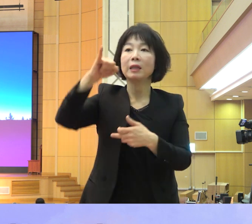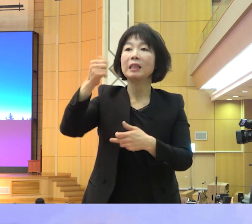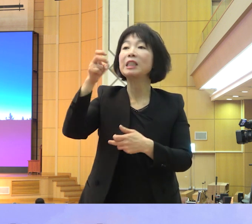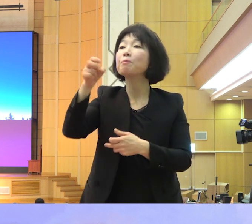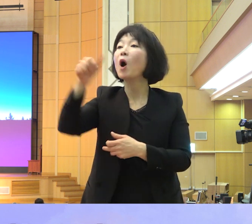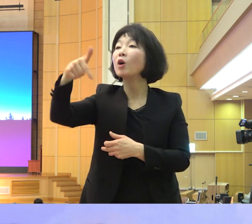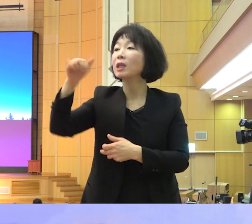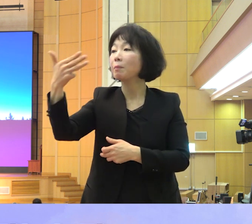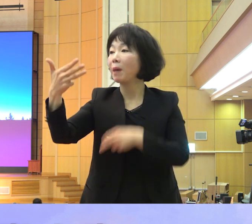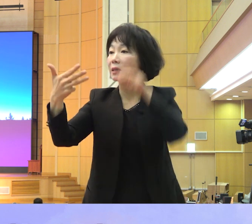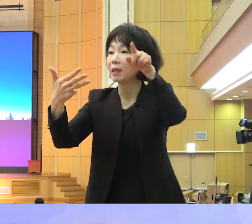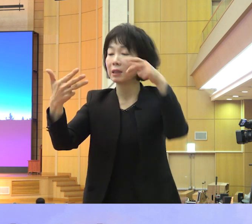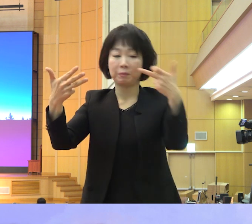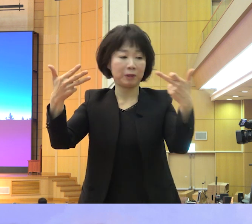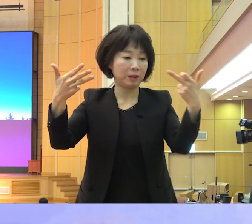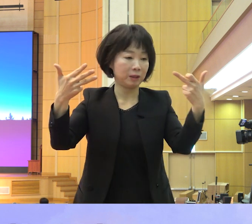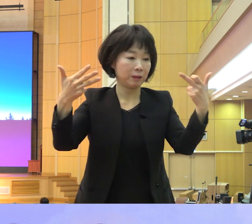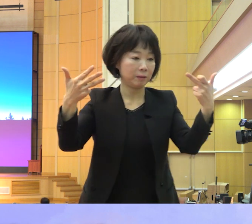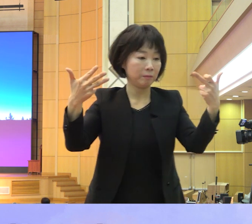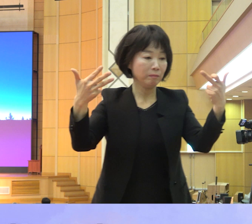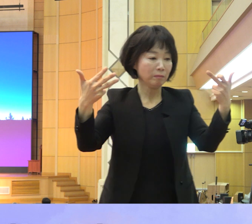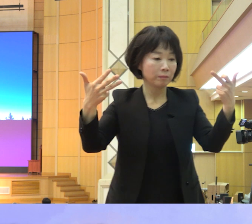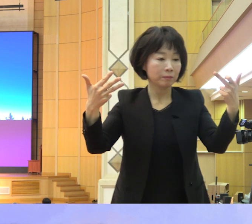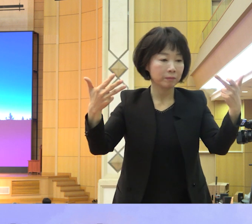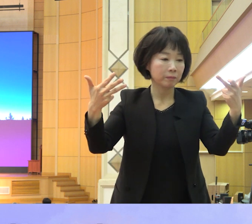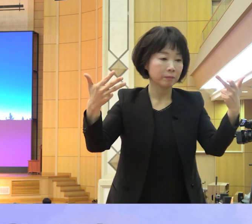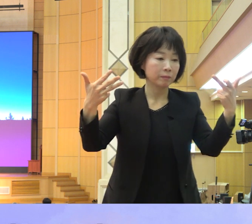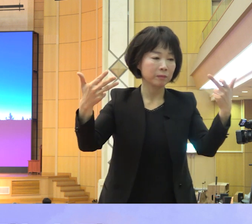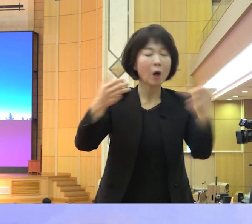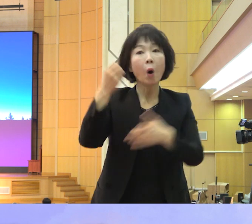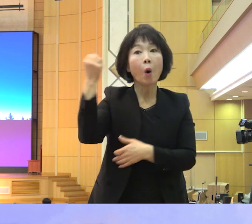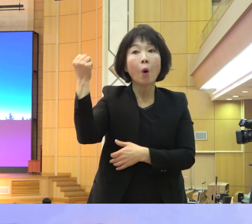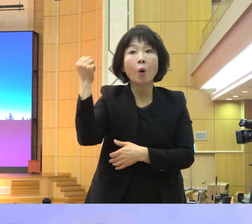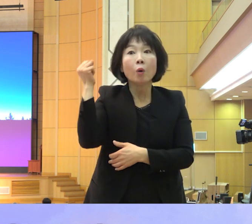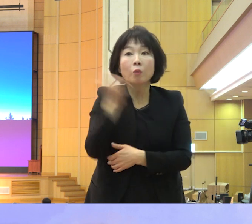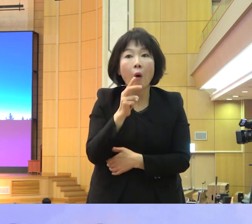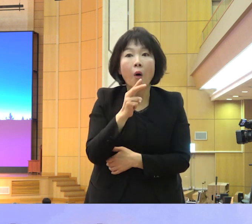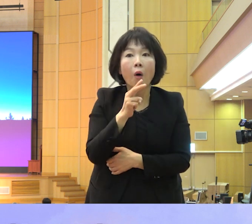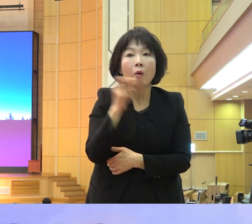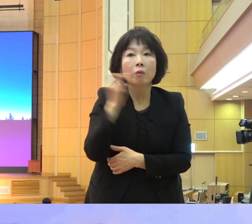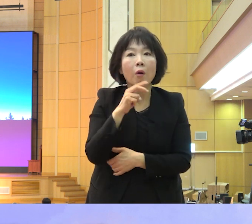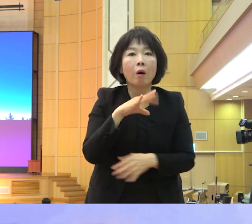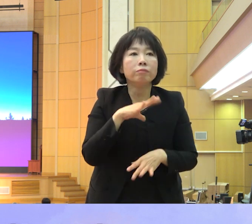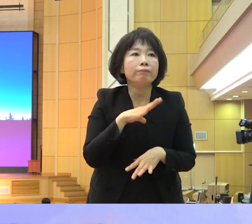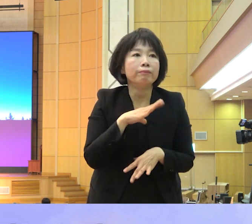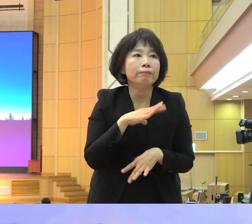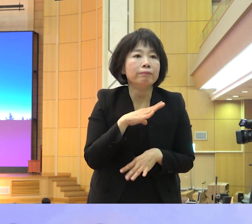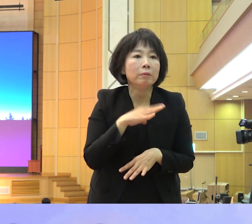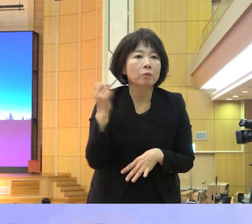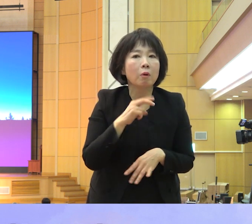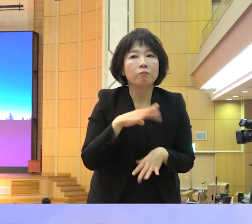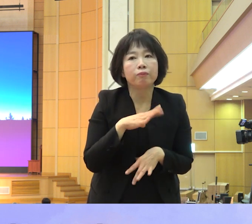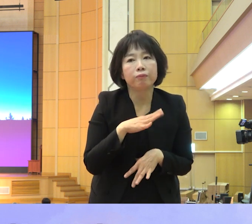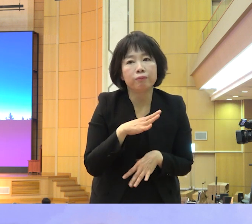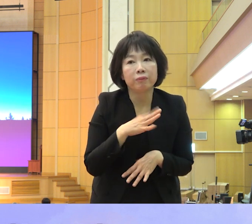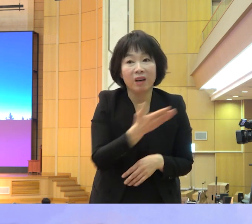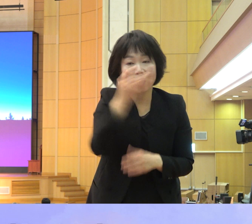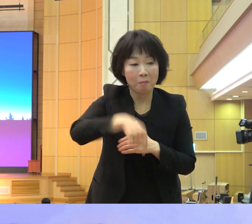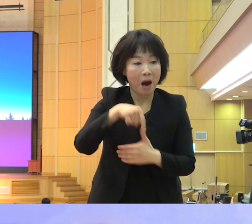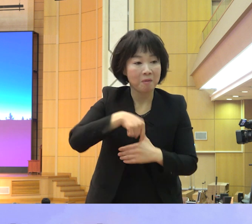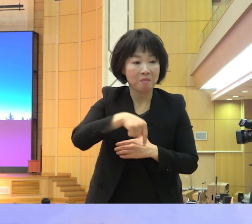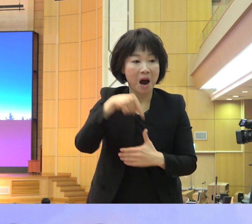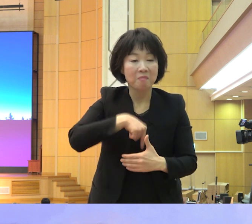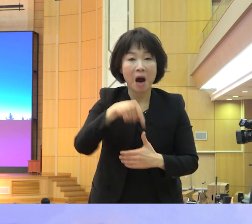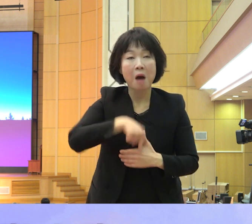신명기 8장 17절 18절 읽고 마치겠습니다. 또 두렵건대 내가 마음에 이르기를,